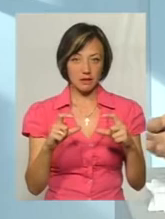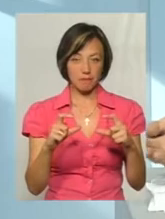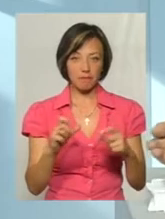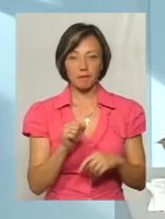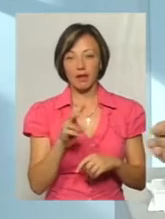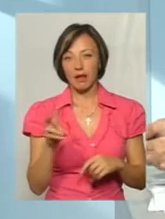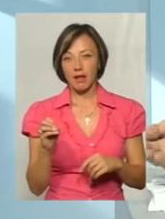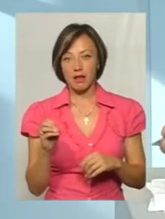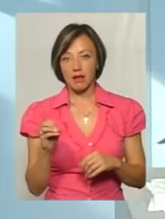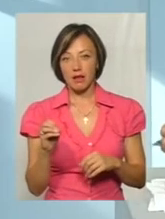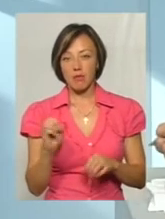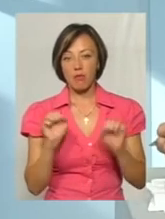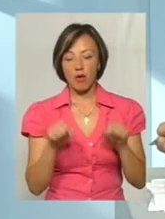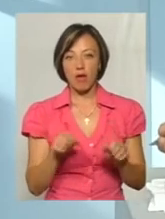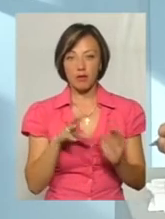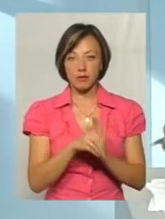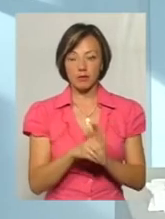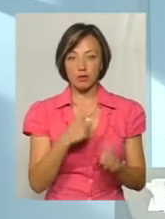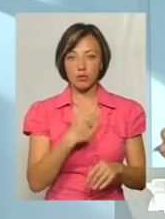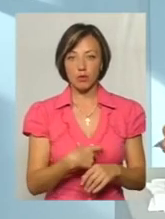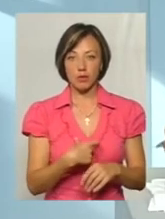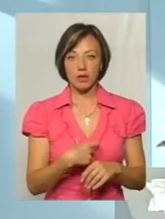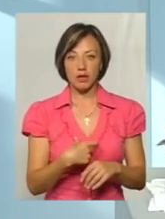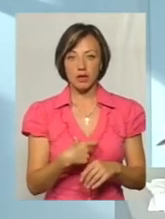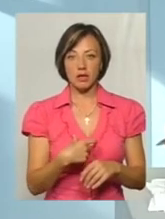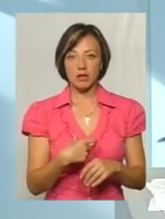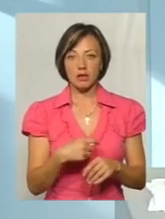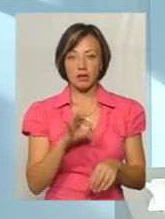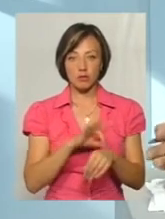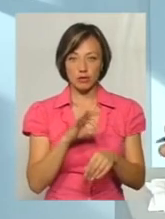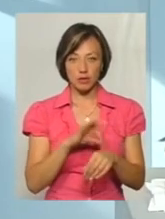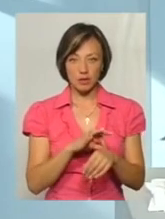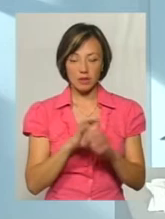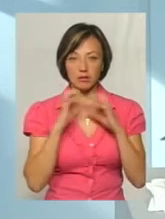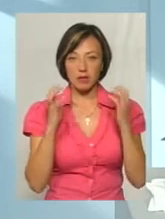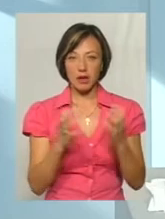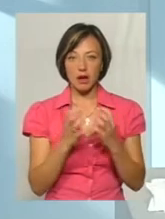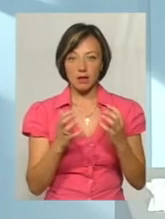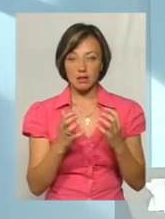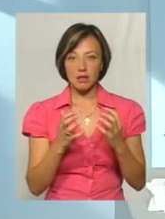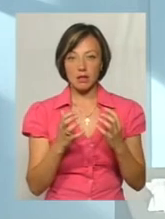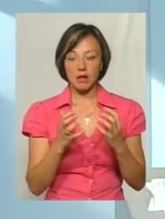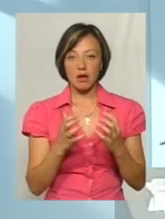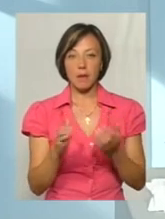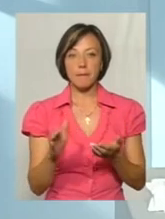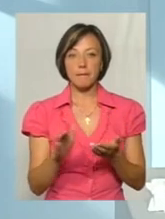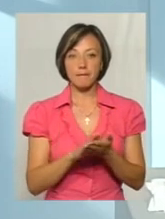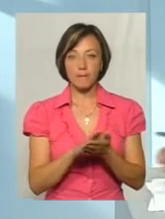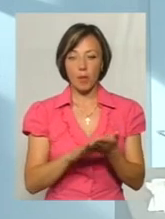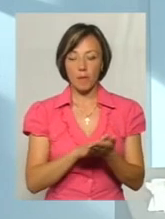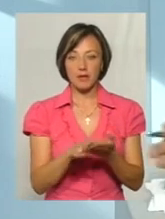але вона могла містити в собі збудник, який зберігається. Помивши